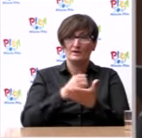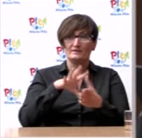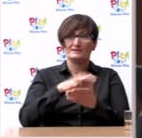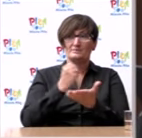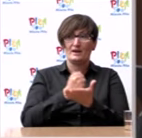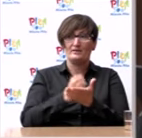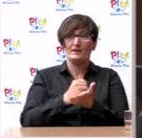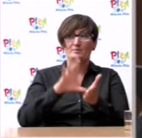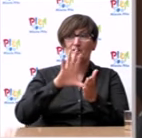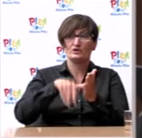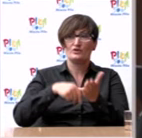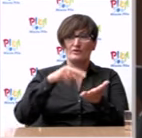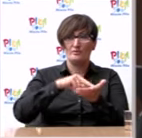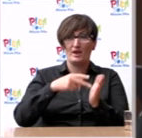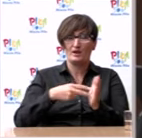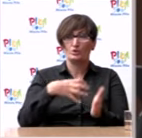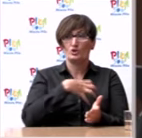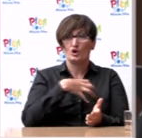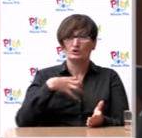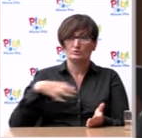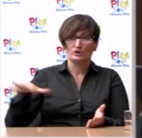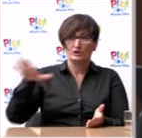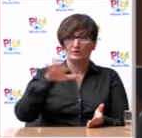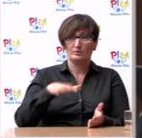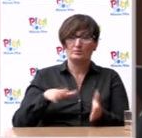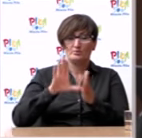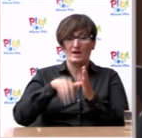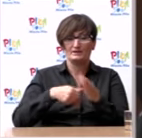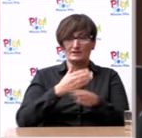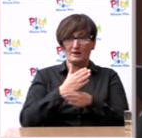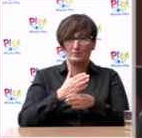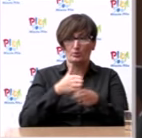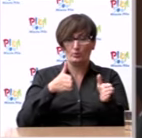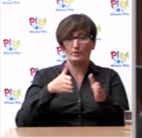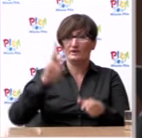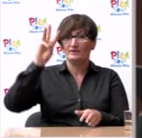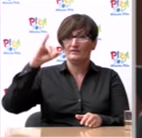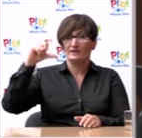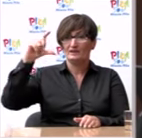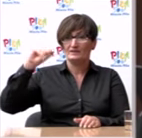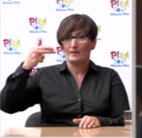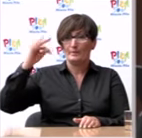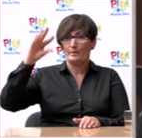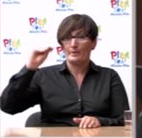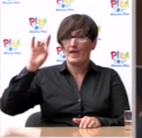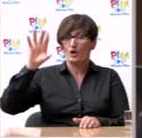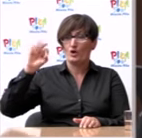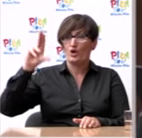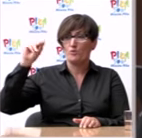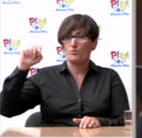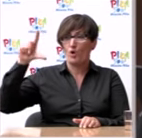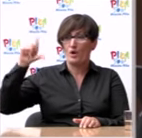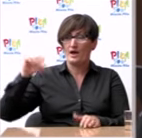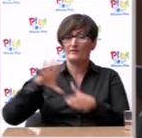zagospodarowania przestrzennego miasta Piły w rejonie ulicy Wincentego Pola. Druk numer 174. W imieniu prezydenta punkt ten